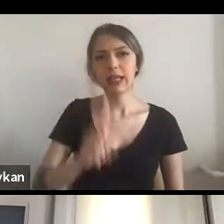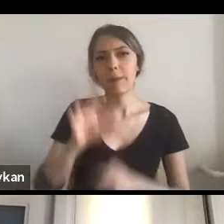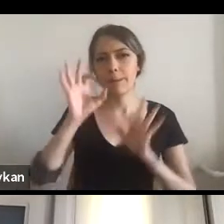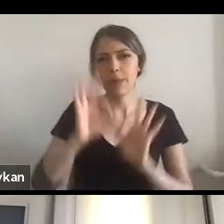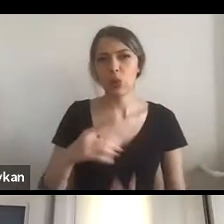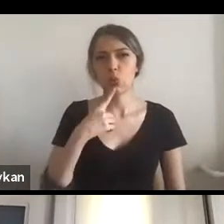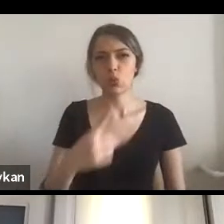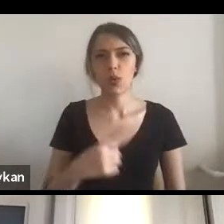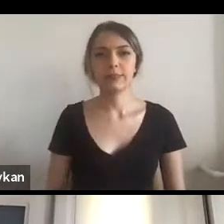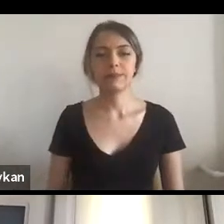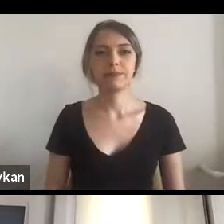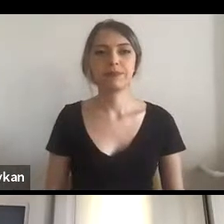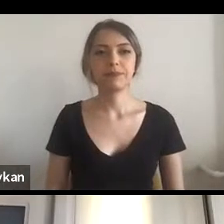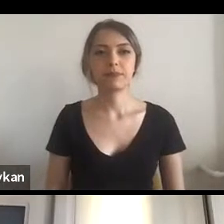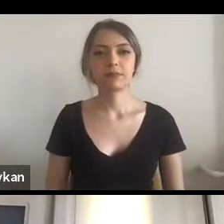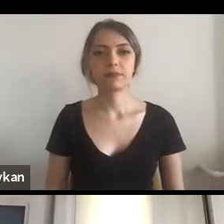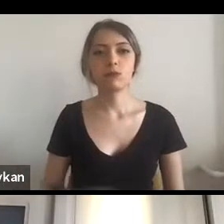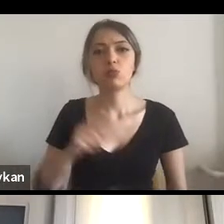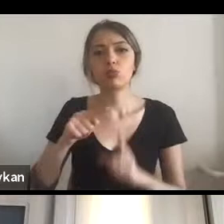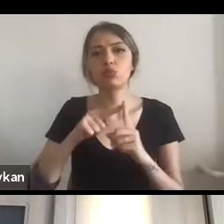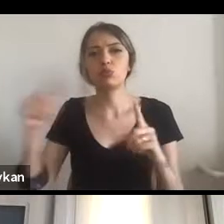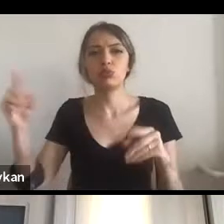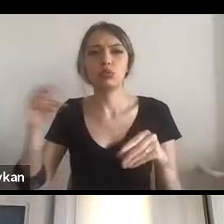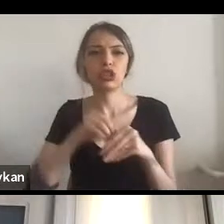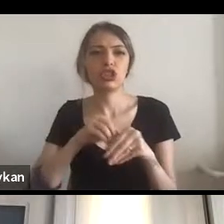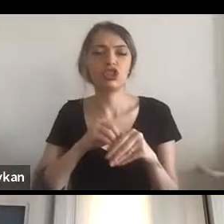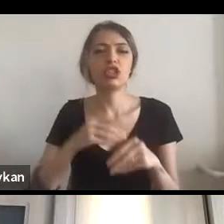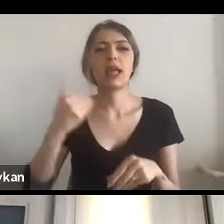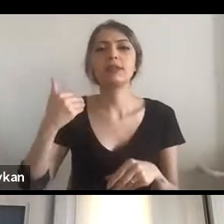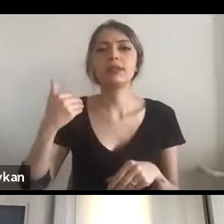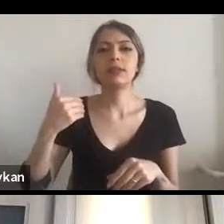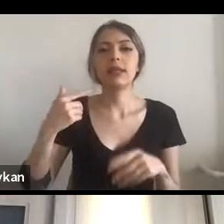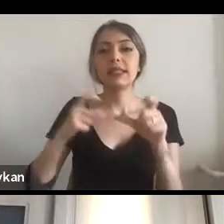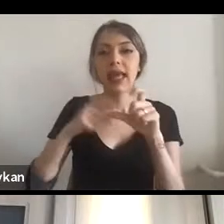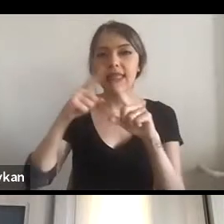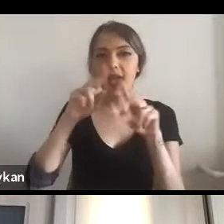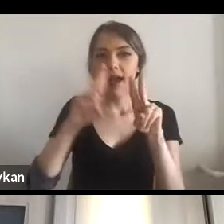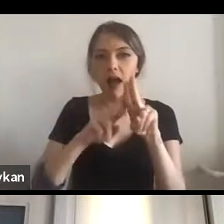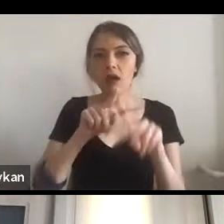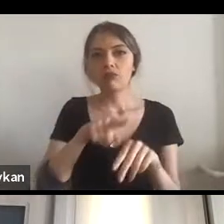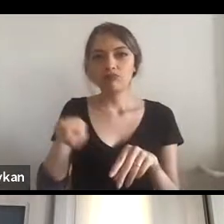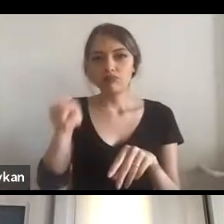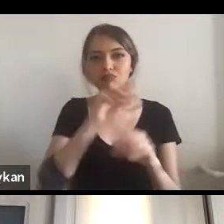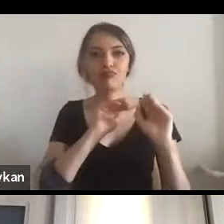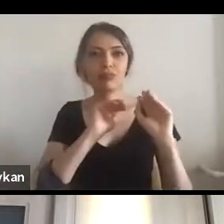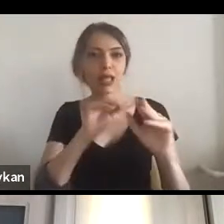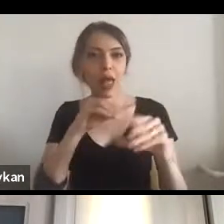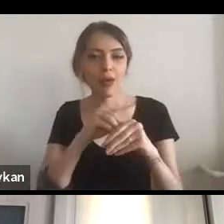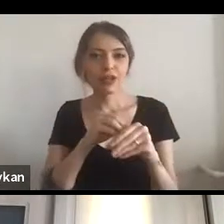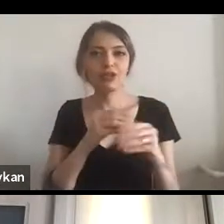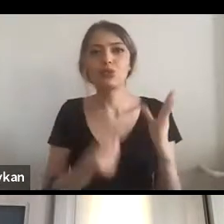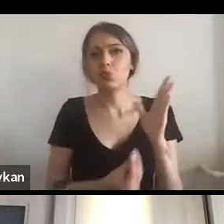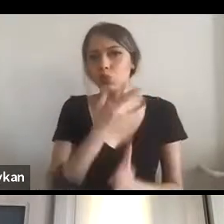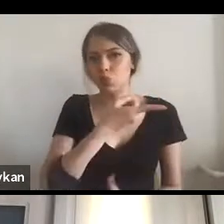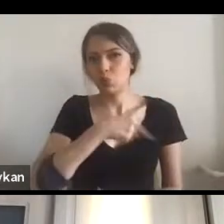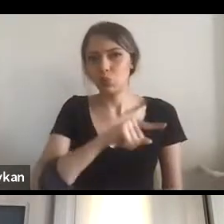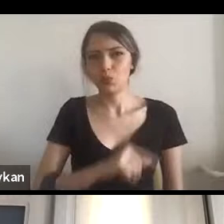biraz. Zaten bu süreçte sivil toplum örgütlerini desteklemek için var olmuş bir